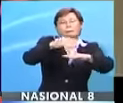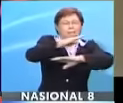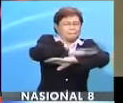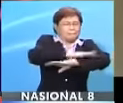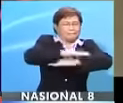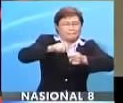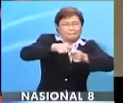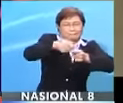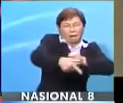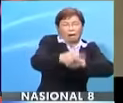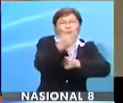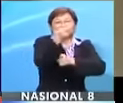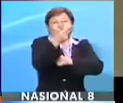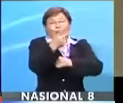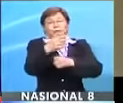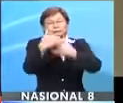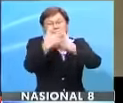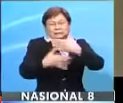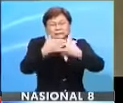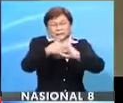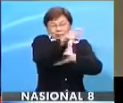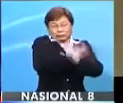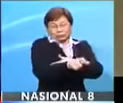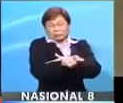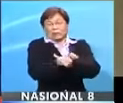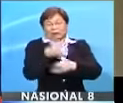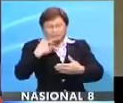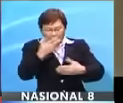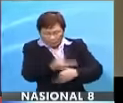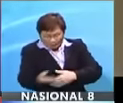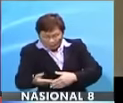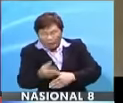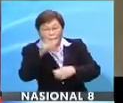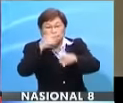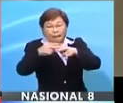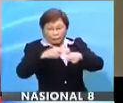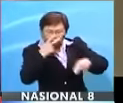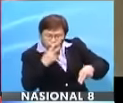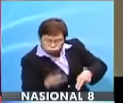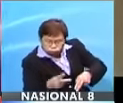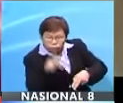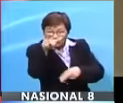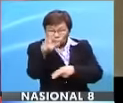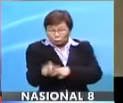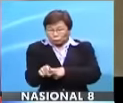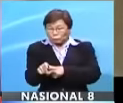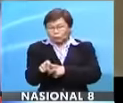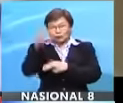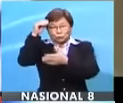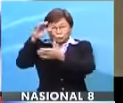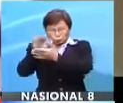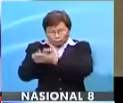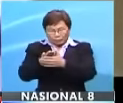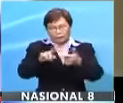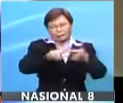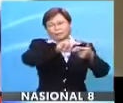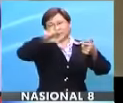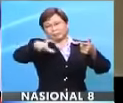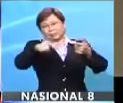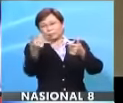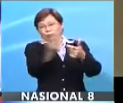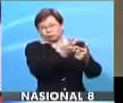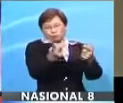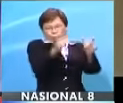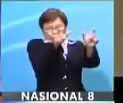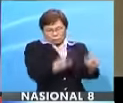dipercayai digunakan untuk mencederakan mangsa turut ditemui salah seorang suspek adalah suami mangsa dan kedua-dua